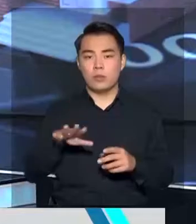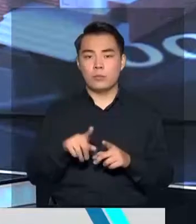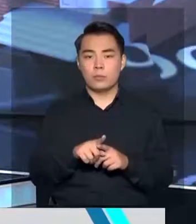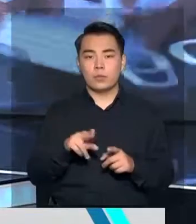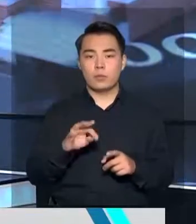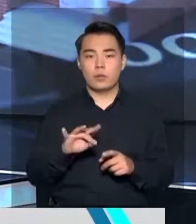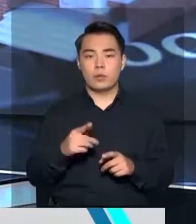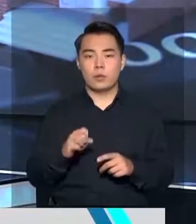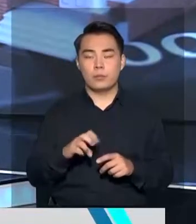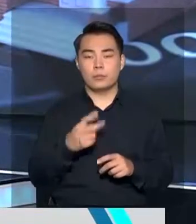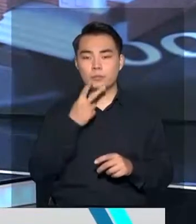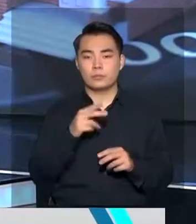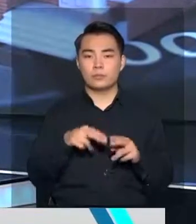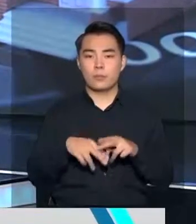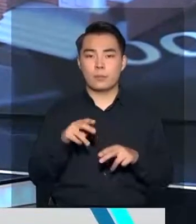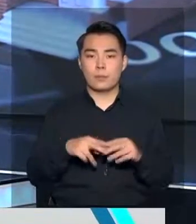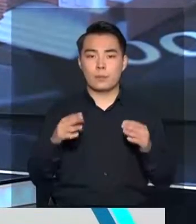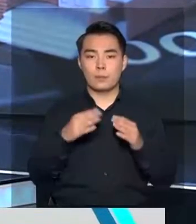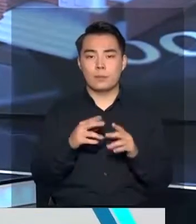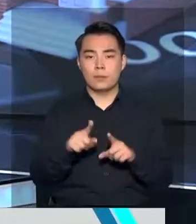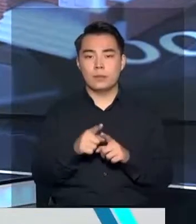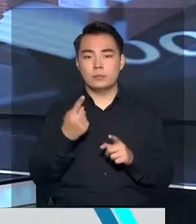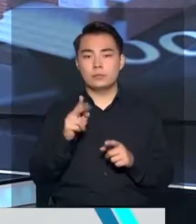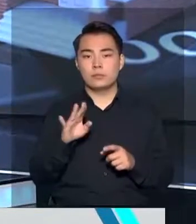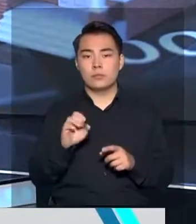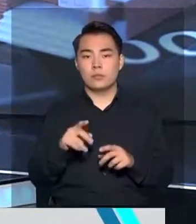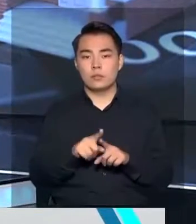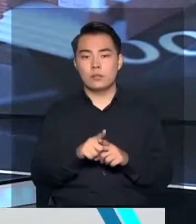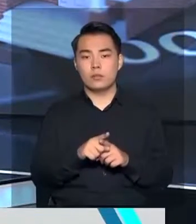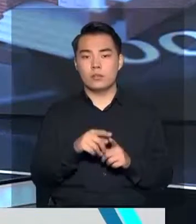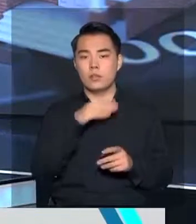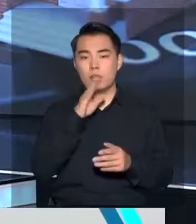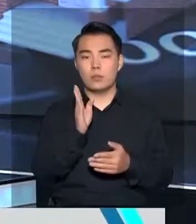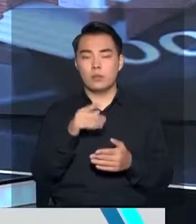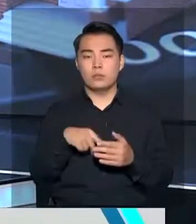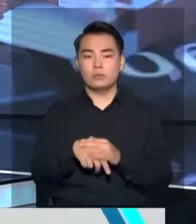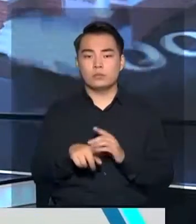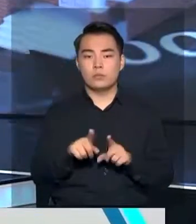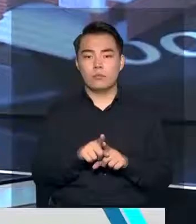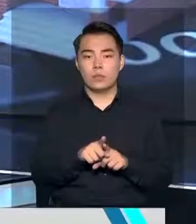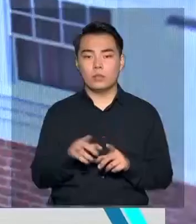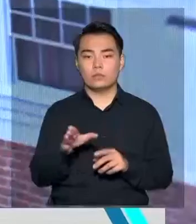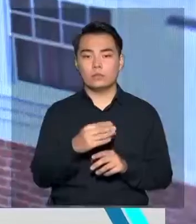бағдарламалар арқылы салынатын тұрғын үйлердің бір шаршы метрінің құны шектелген. Бірақ жергілікті